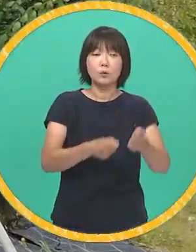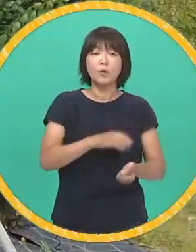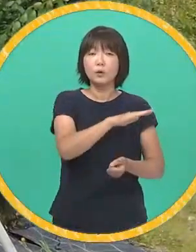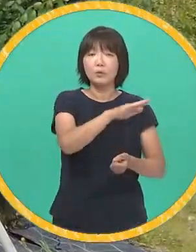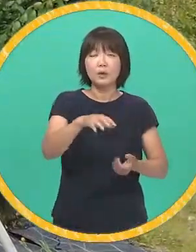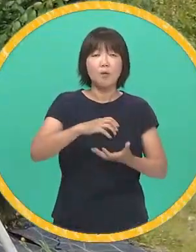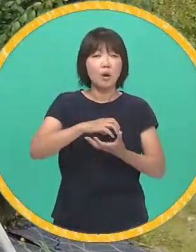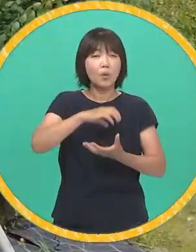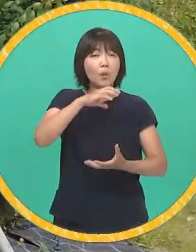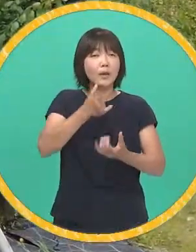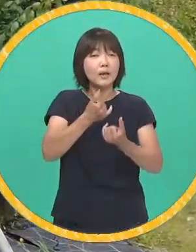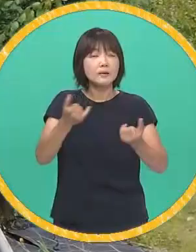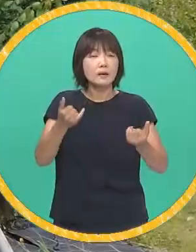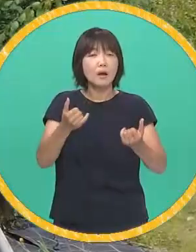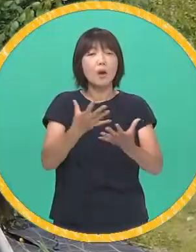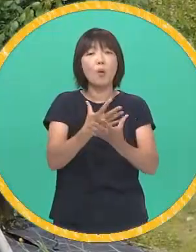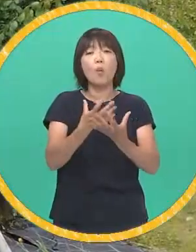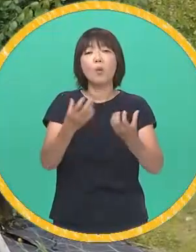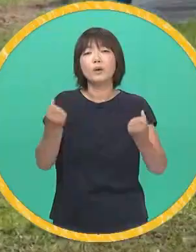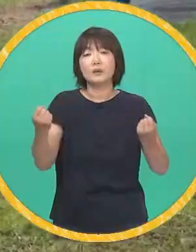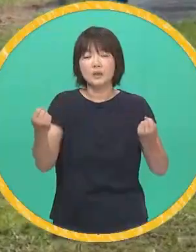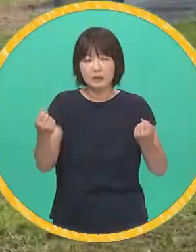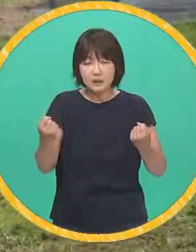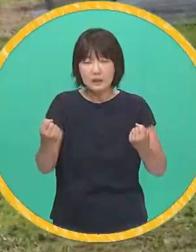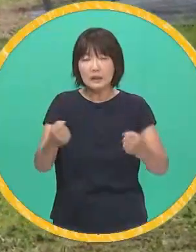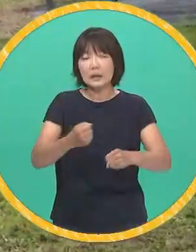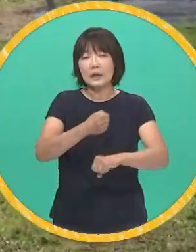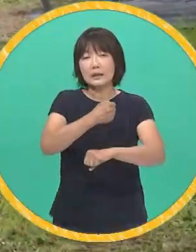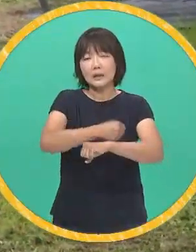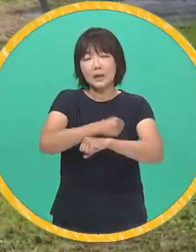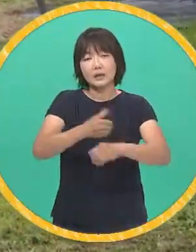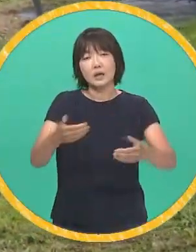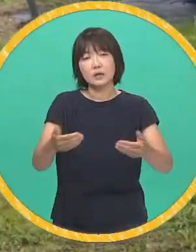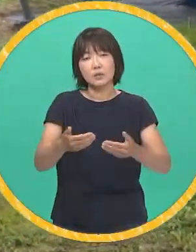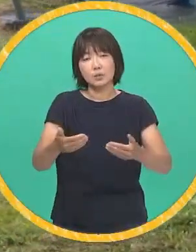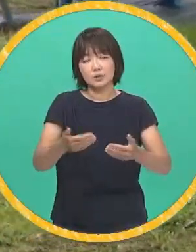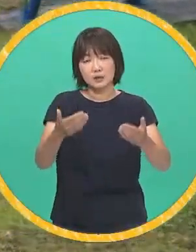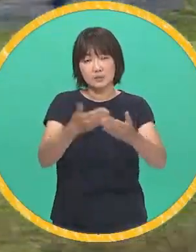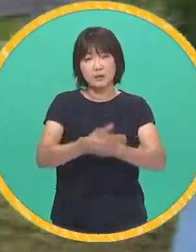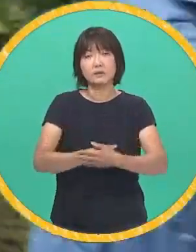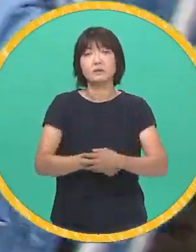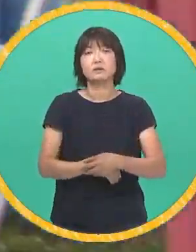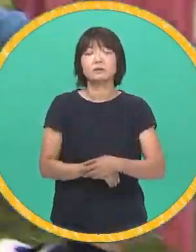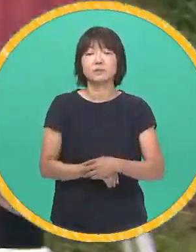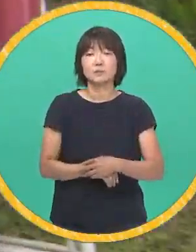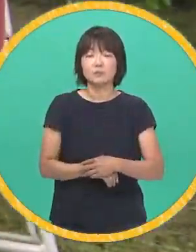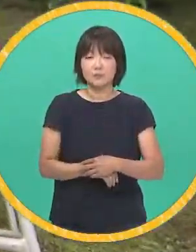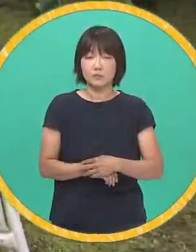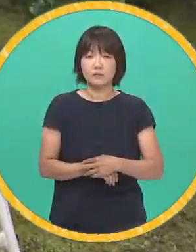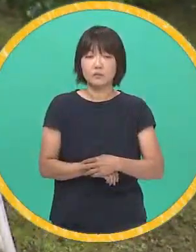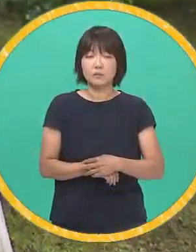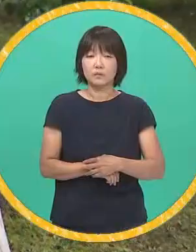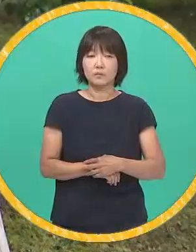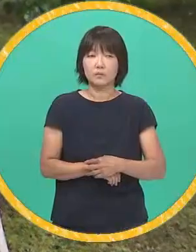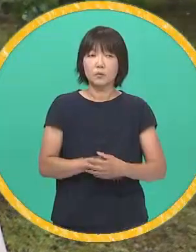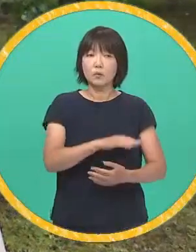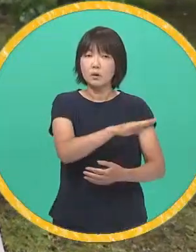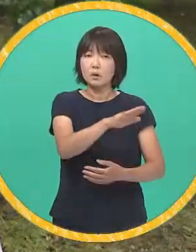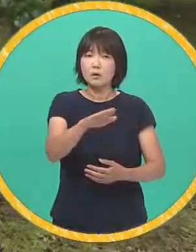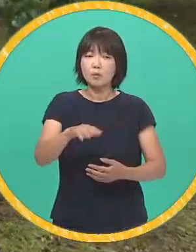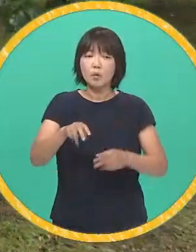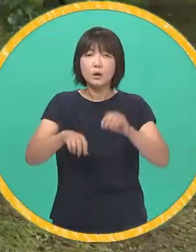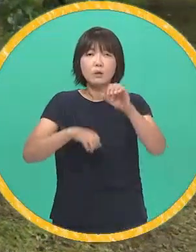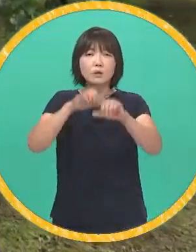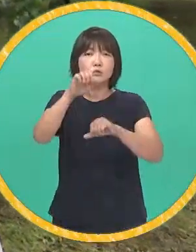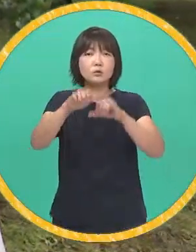落としをめちゃれた方も多いので大変な作業になってきますねいい子そういう方をもうきゃ